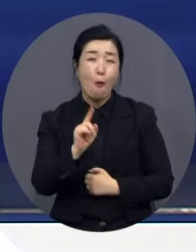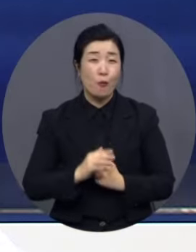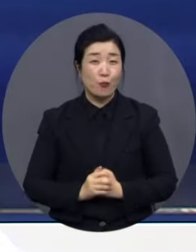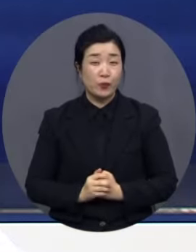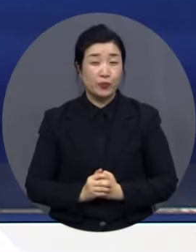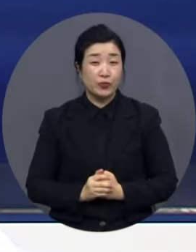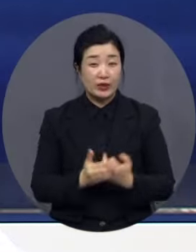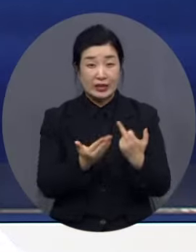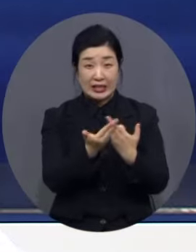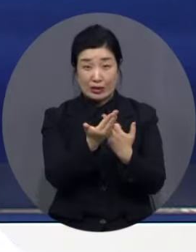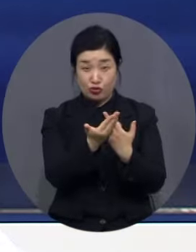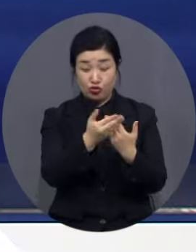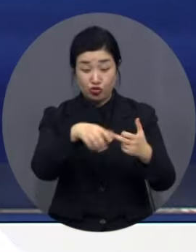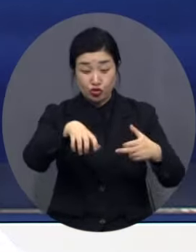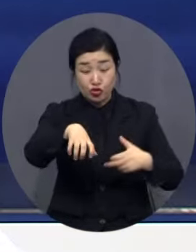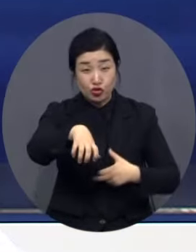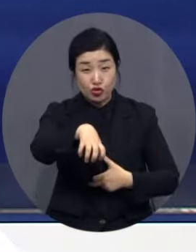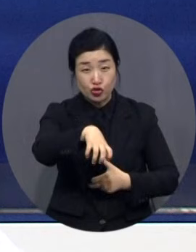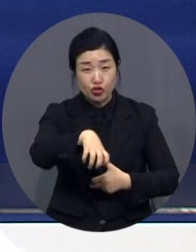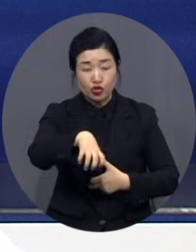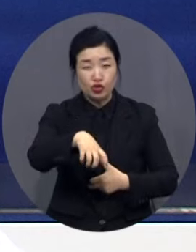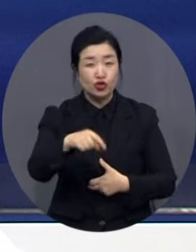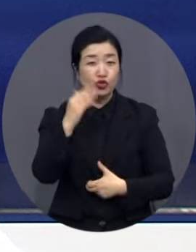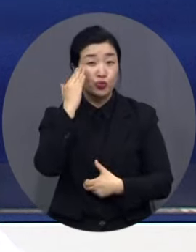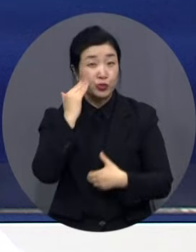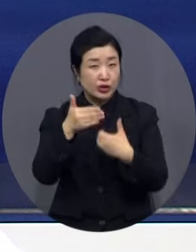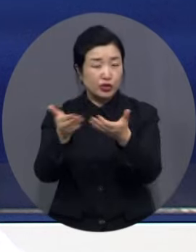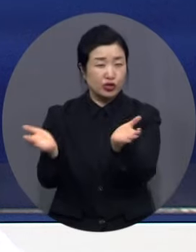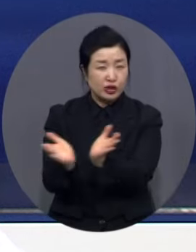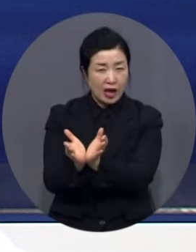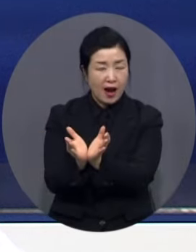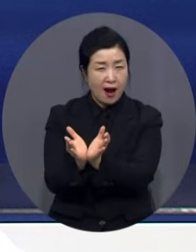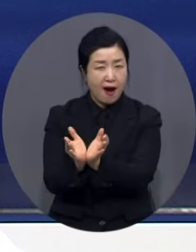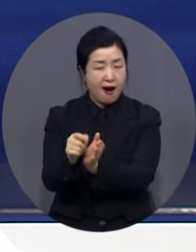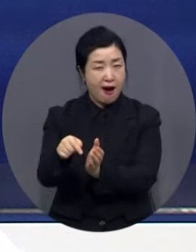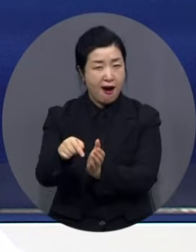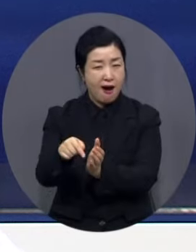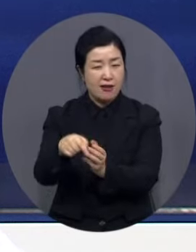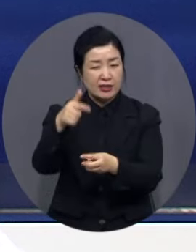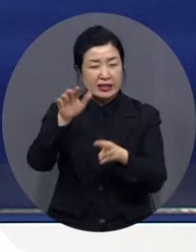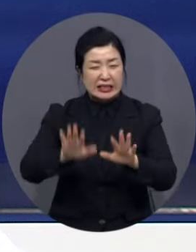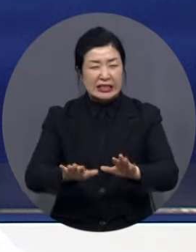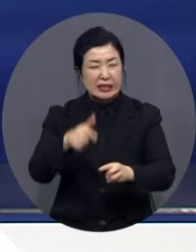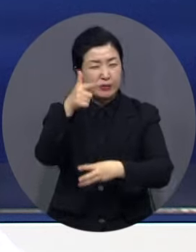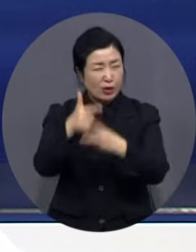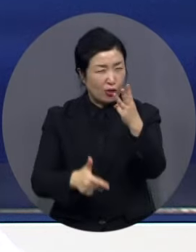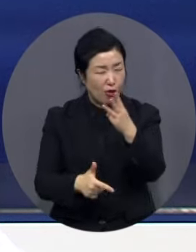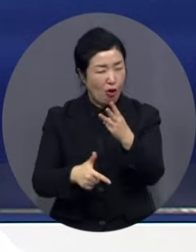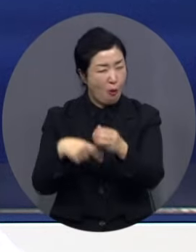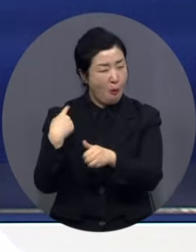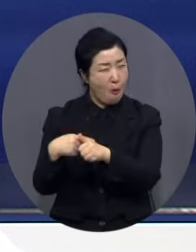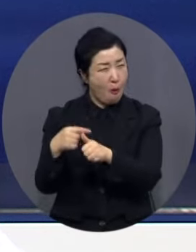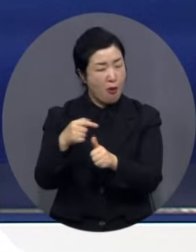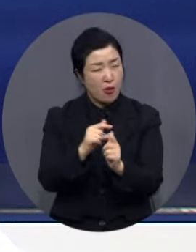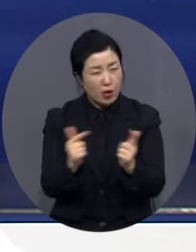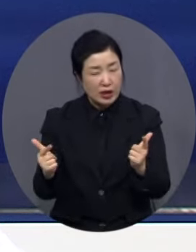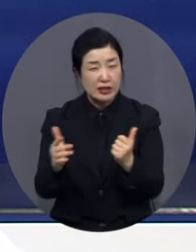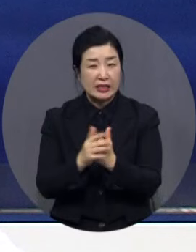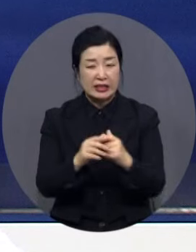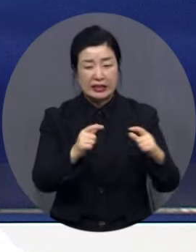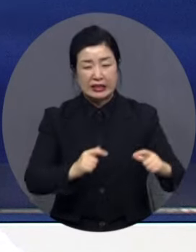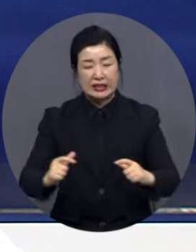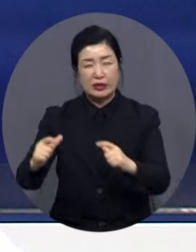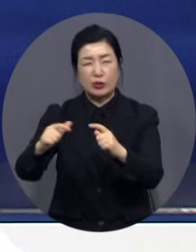제주에서도 더불어민주당이 내세우고 있는 정권 심판론이 강하게 작동하고 있는데 지역별로는 조금